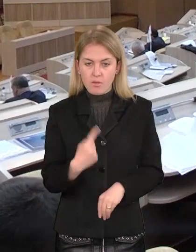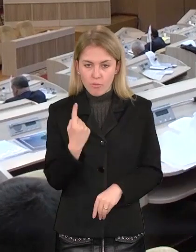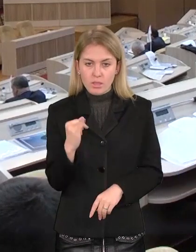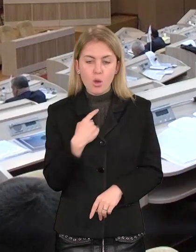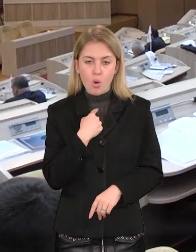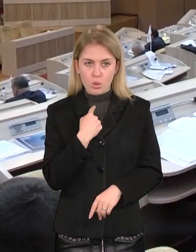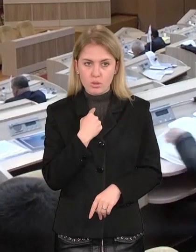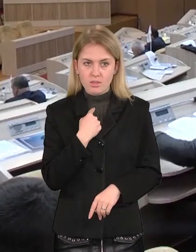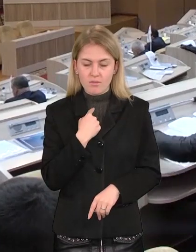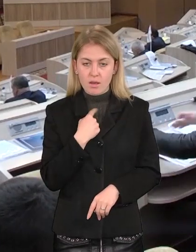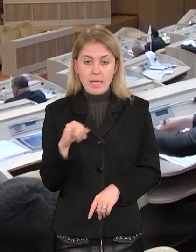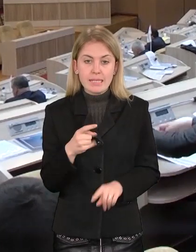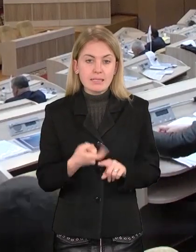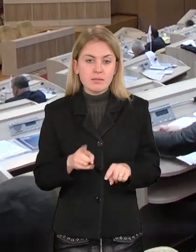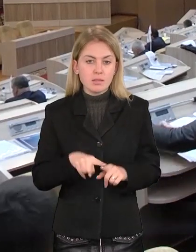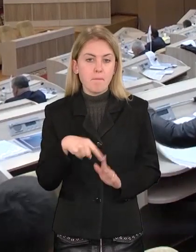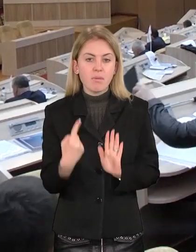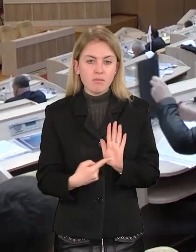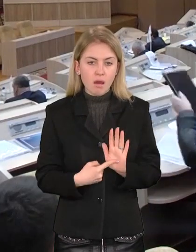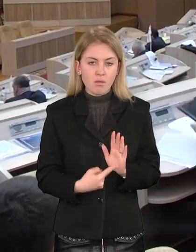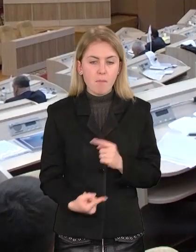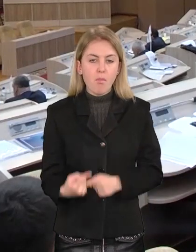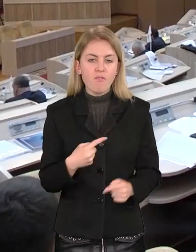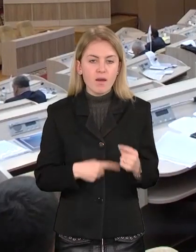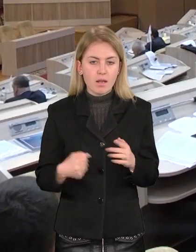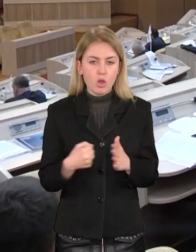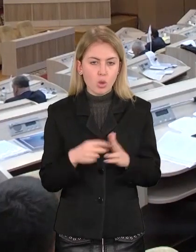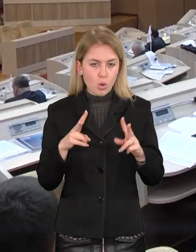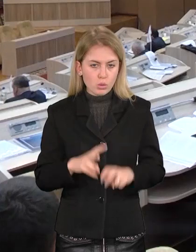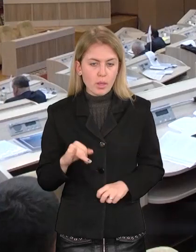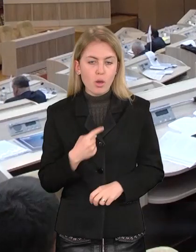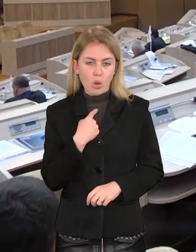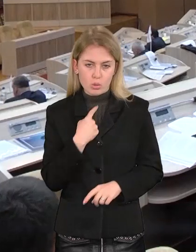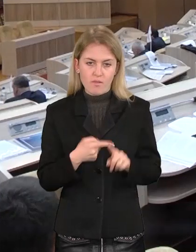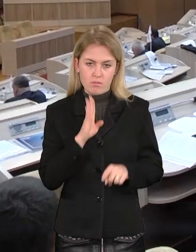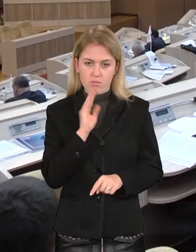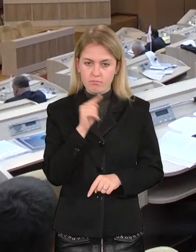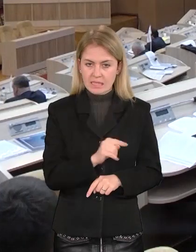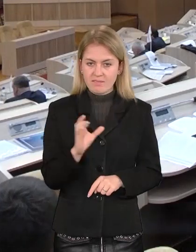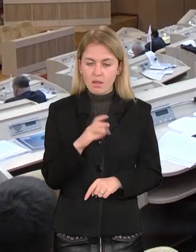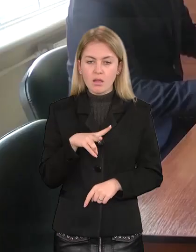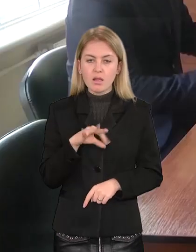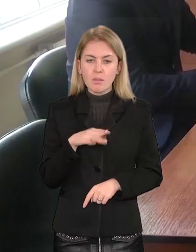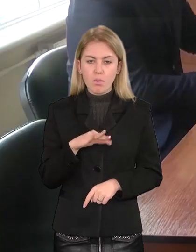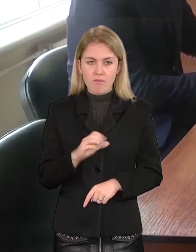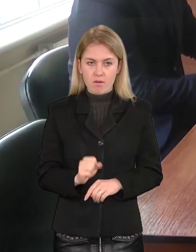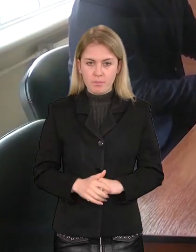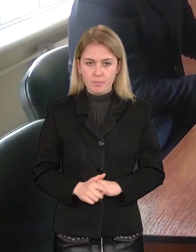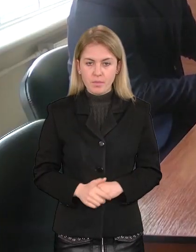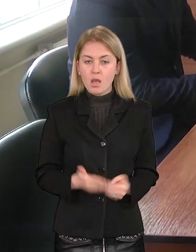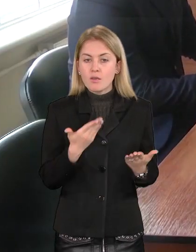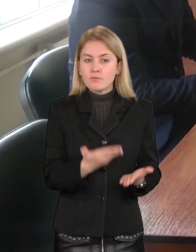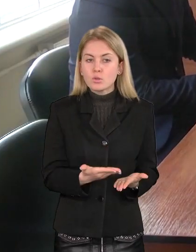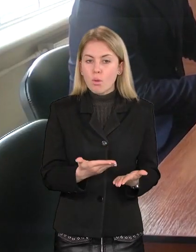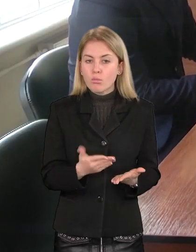голосували. Саме за це питання повернення до розгляду і голосувала тоді Світлана Липова. Ось у